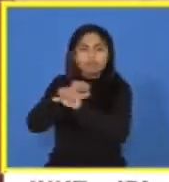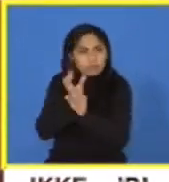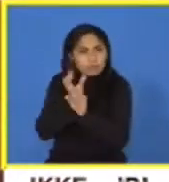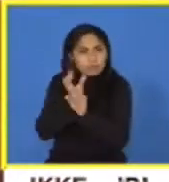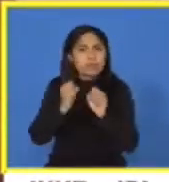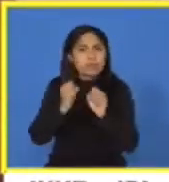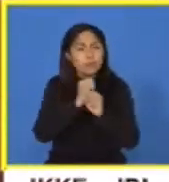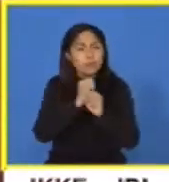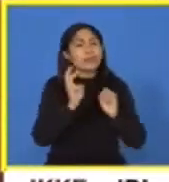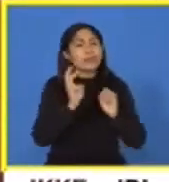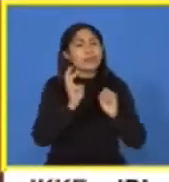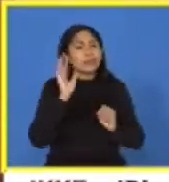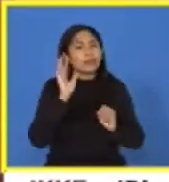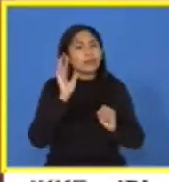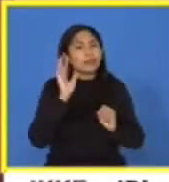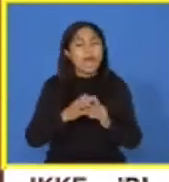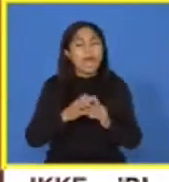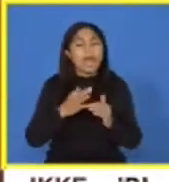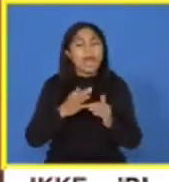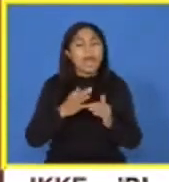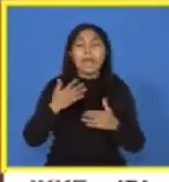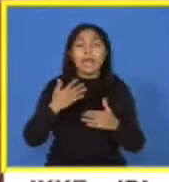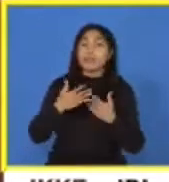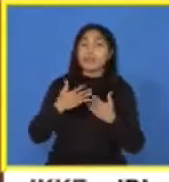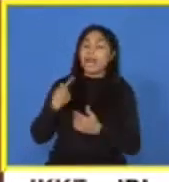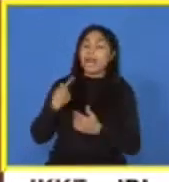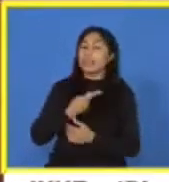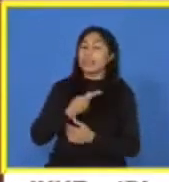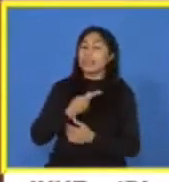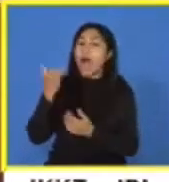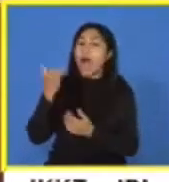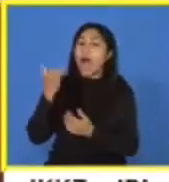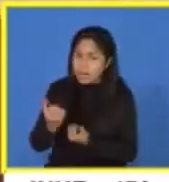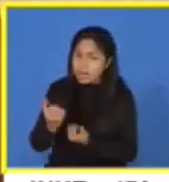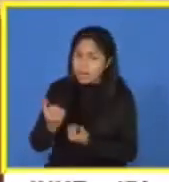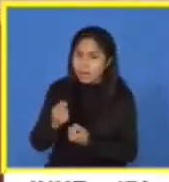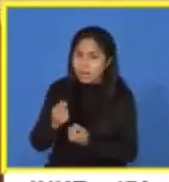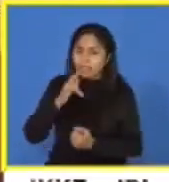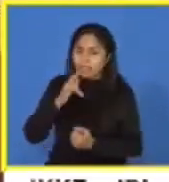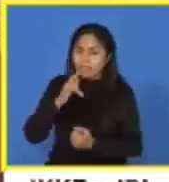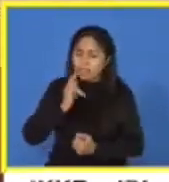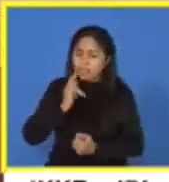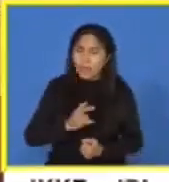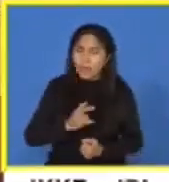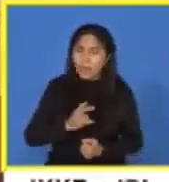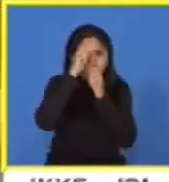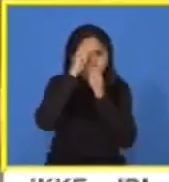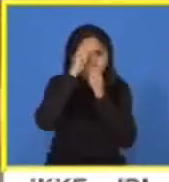nanti, yang kita harapkan yaitu tetap taat protokol kesehatan.